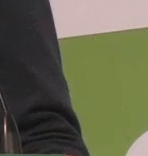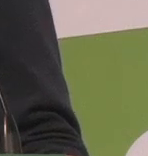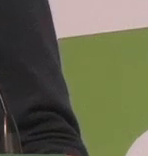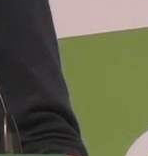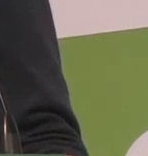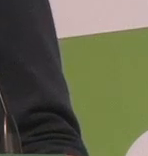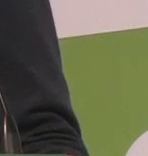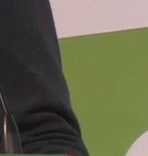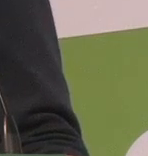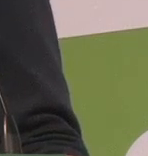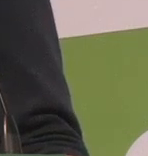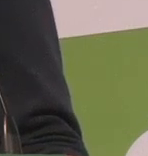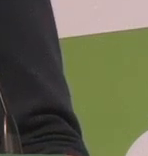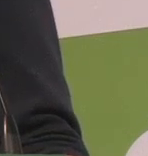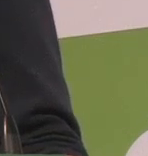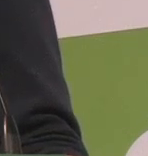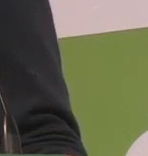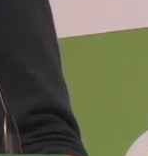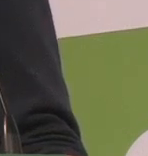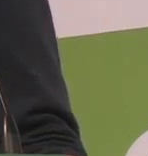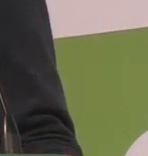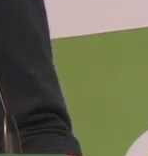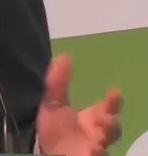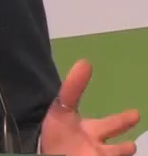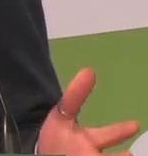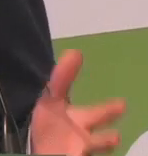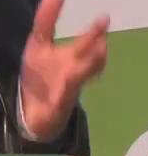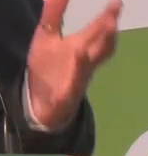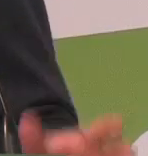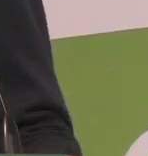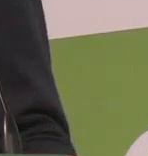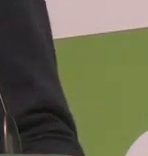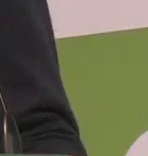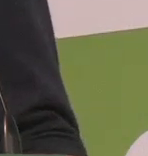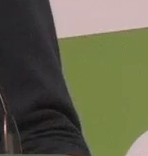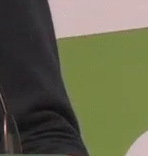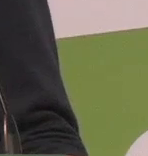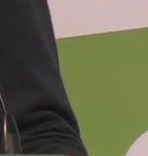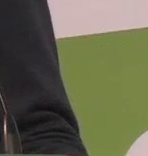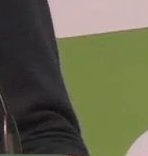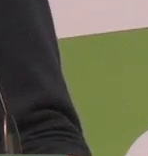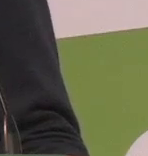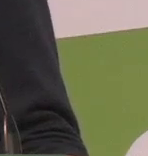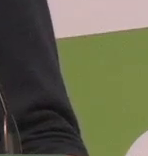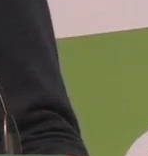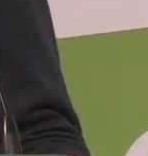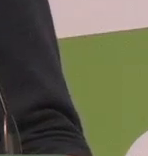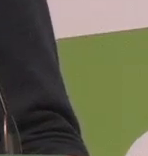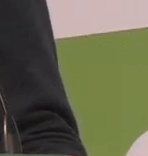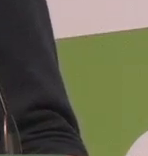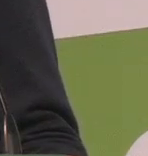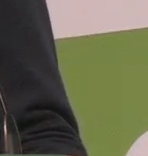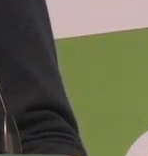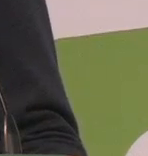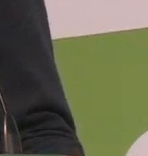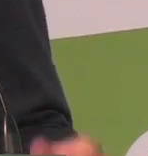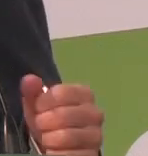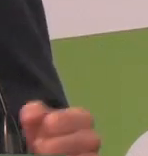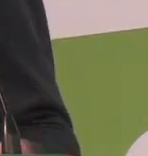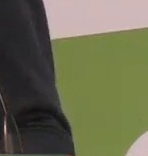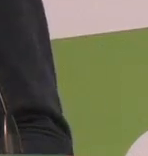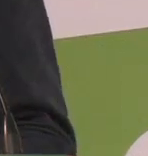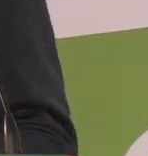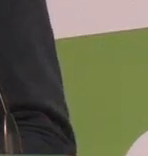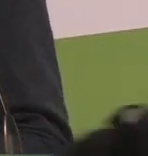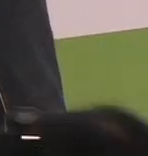nämlich der Wahl eines europäischen Spitzenduos, also die Green Primary. Toll, dass viele schon auch da waren, das mitgekriegt haben, wie sehr wir da auch schon in der